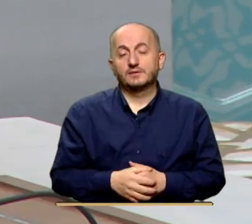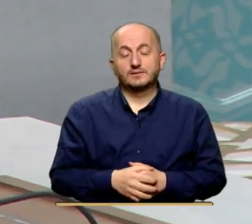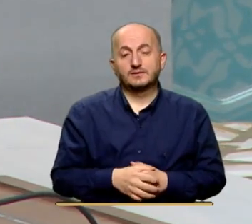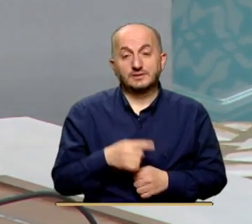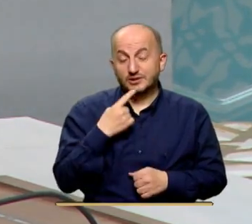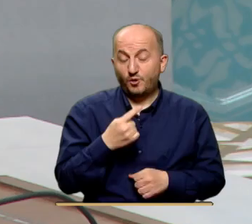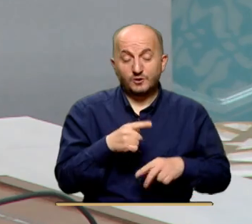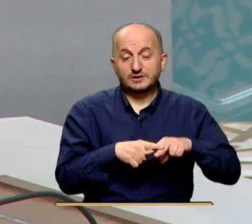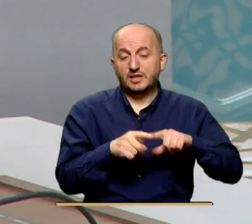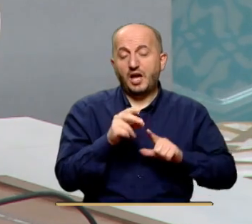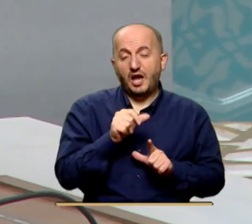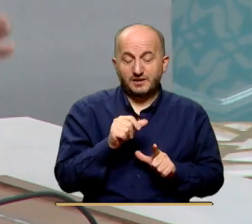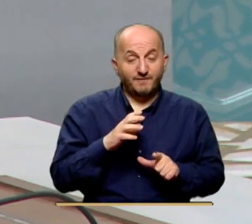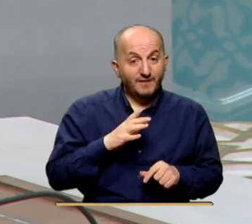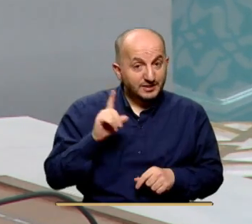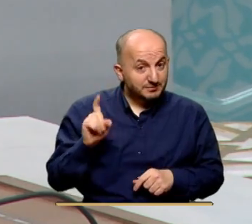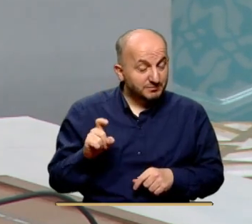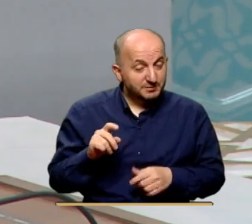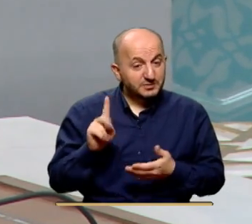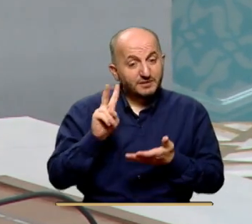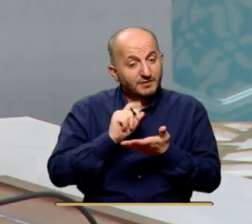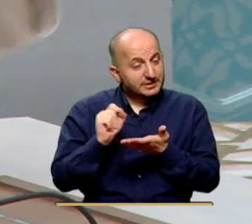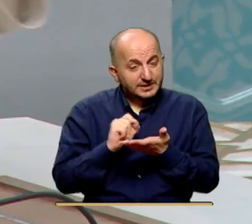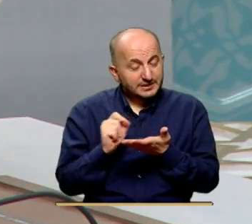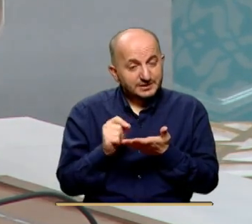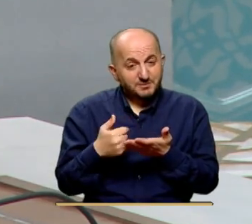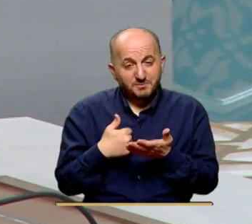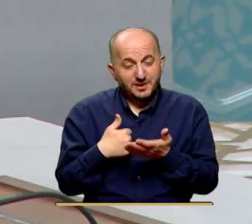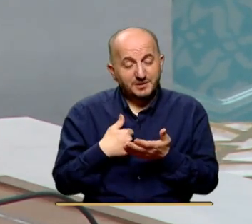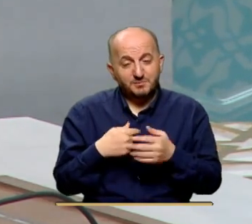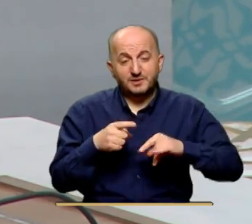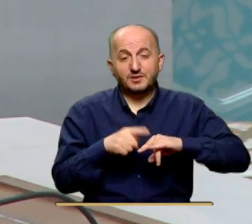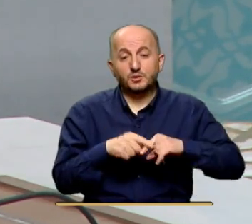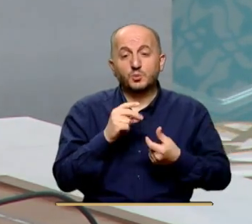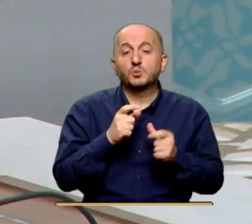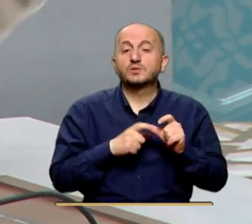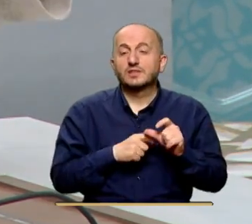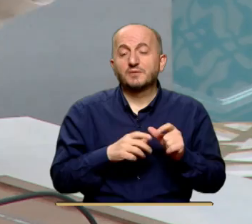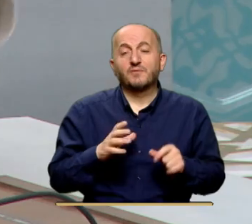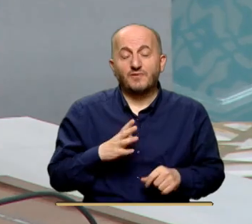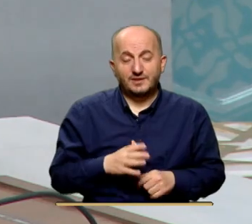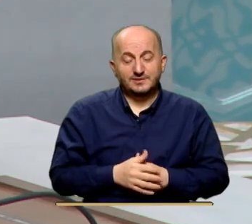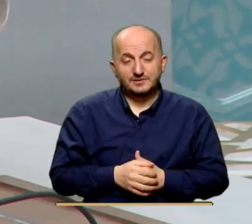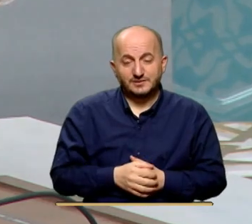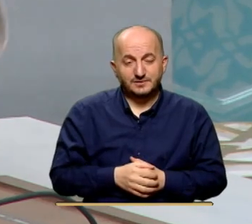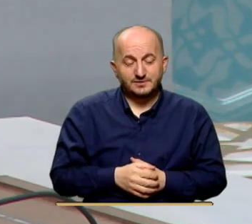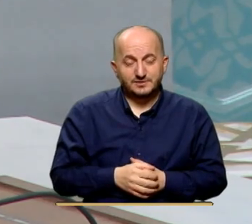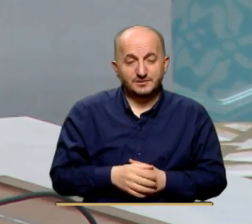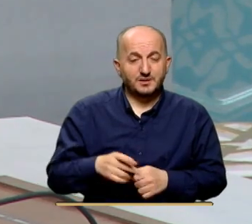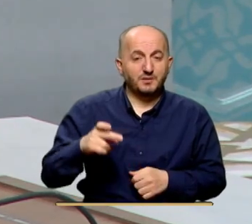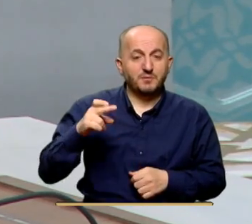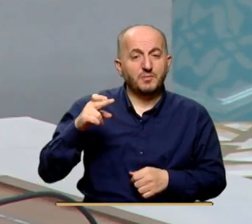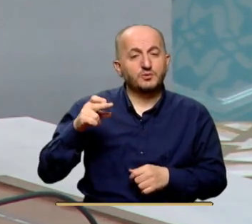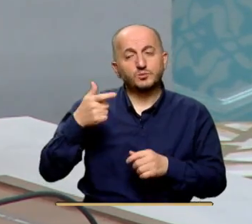Diyor ki Ali, var mı bir vasiyetin? Benim bir Hüseyin'im var. İşte Palu'nun şu